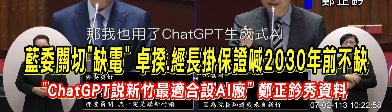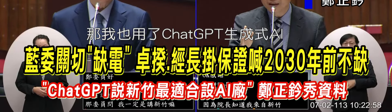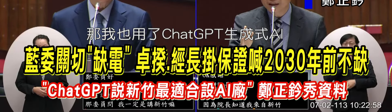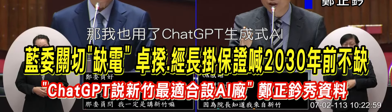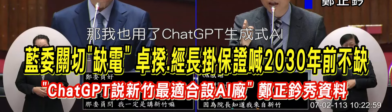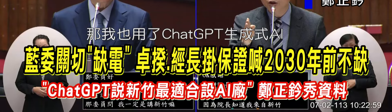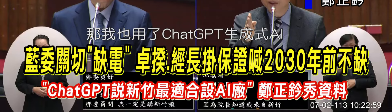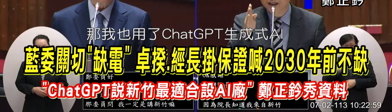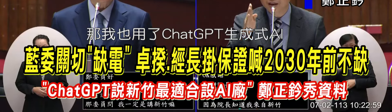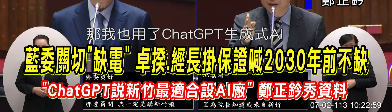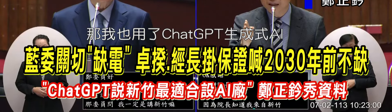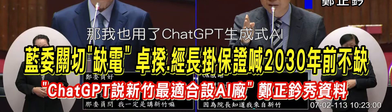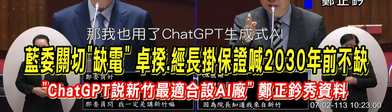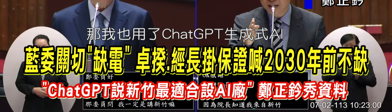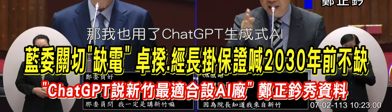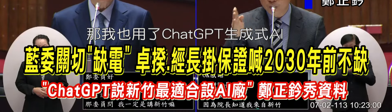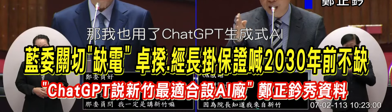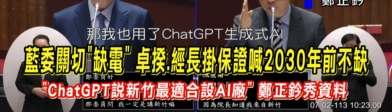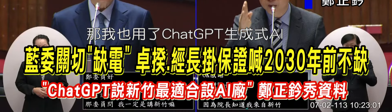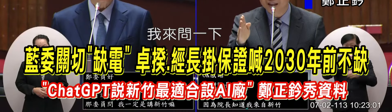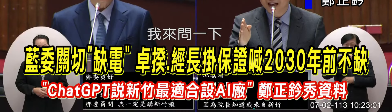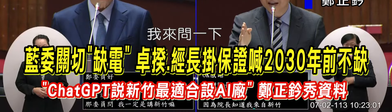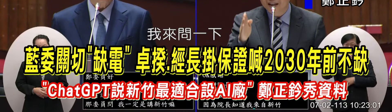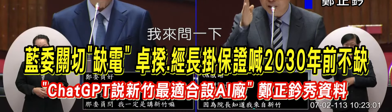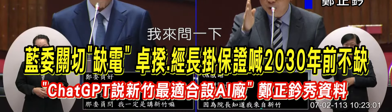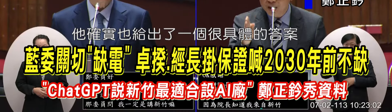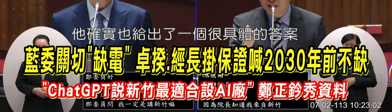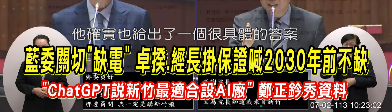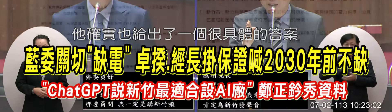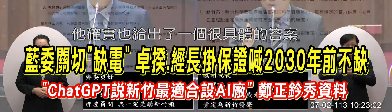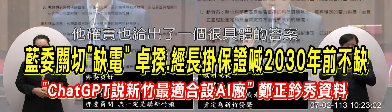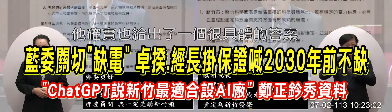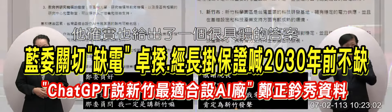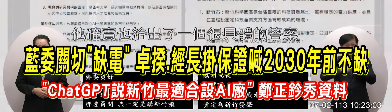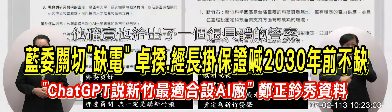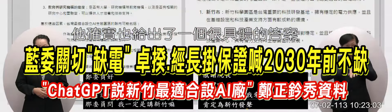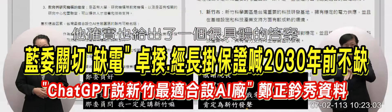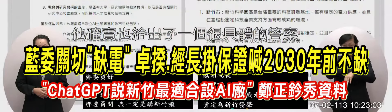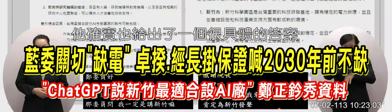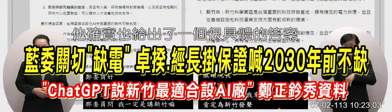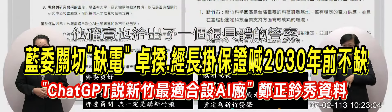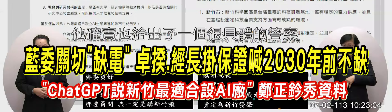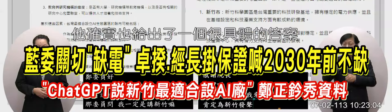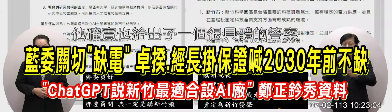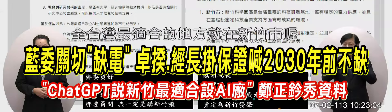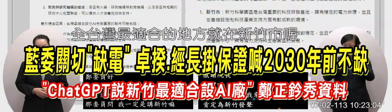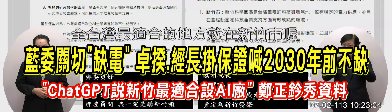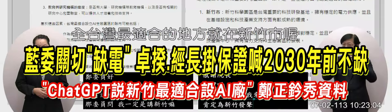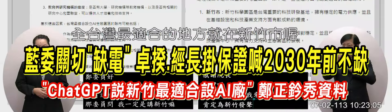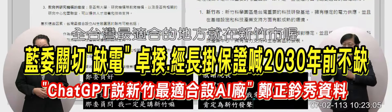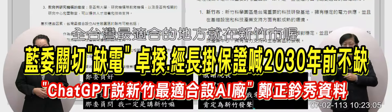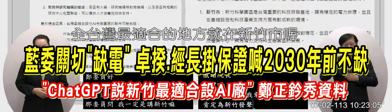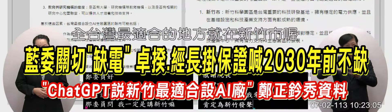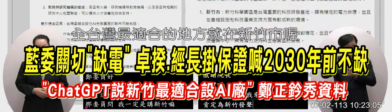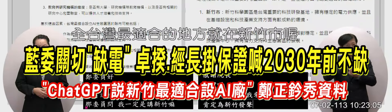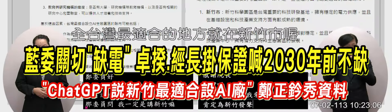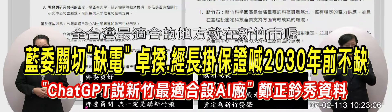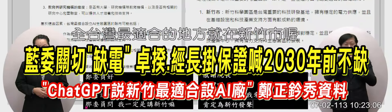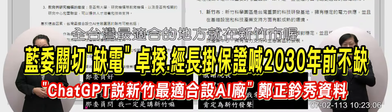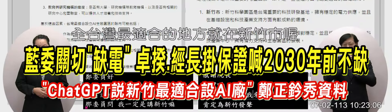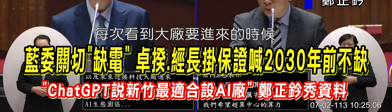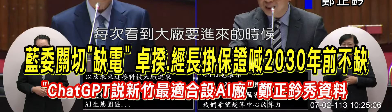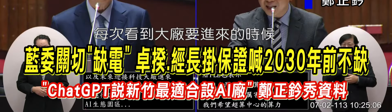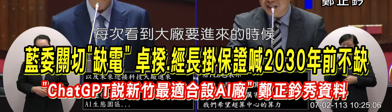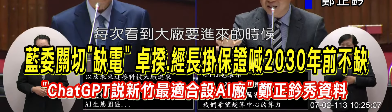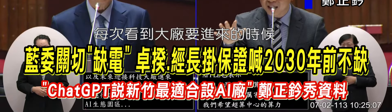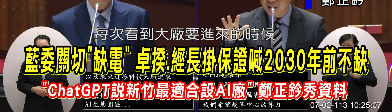用了那 ChatGPT 哦，生成式 AI， 我来问一下，他确实也给出了一个很具体的答案，他觉得全台湾最适合的地方就在新竹市